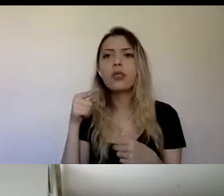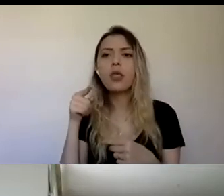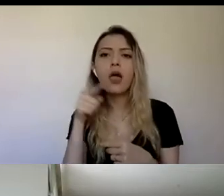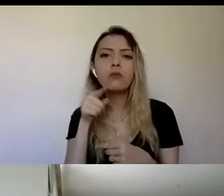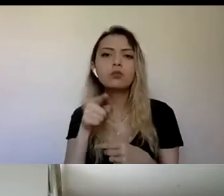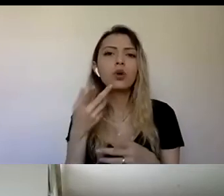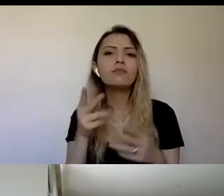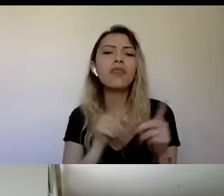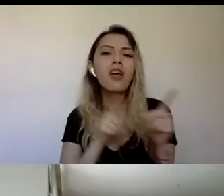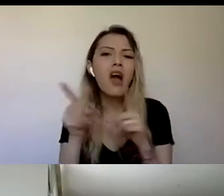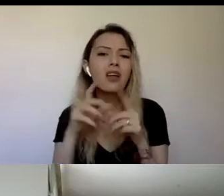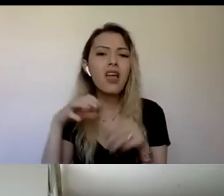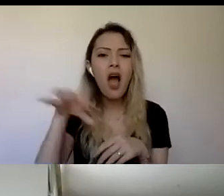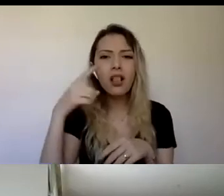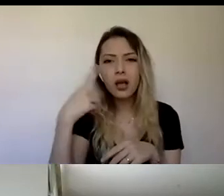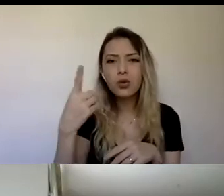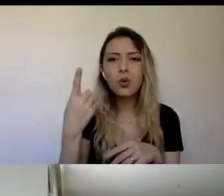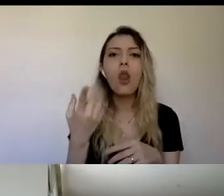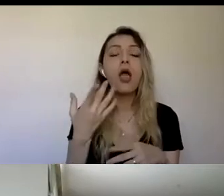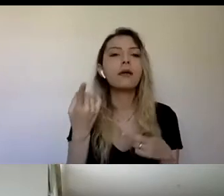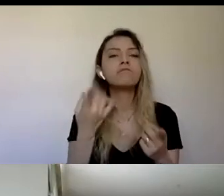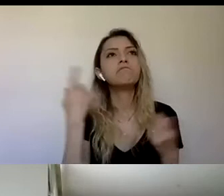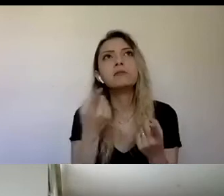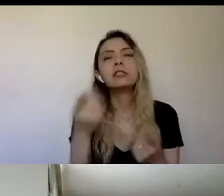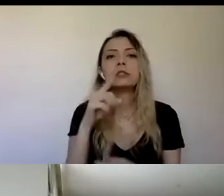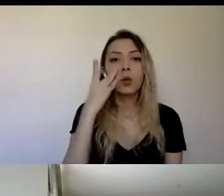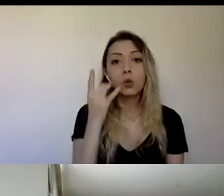sorusu ya da gösterge oluşturduysanız, örneğin